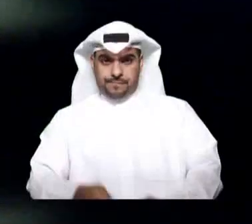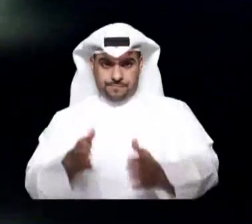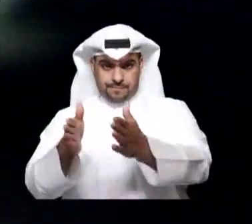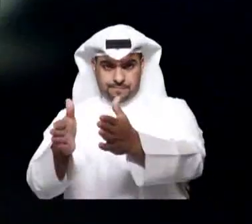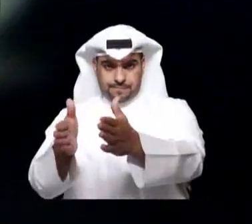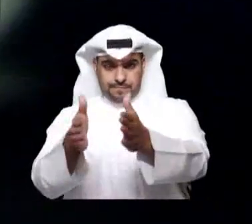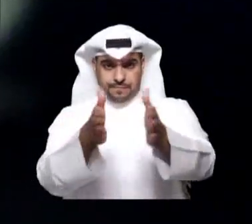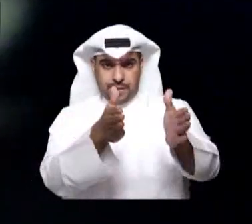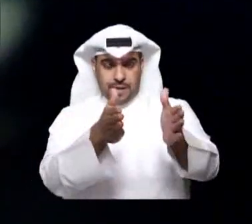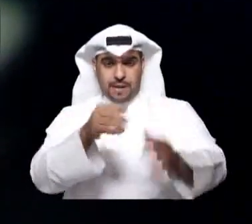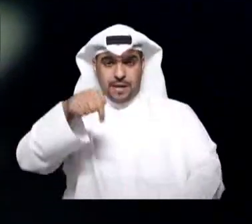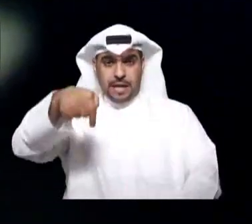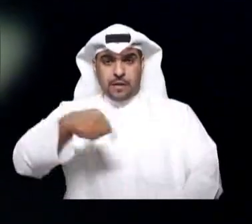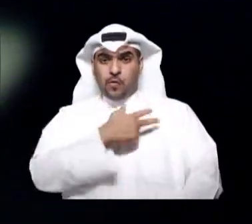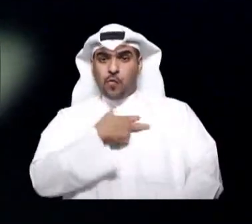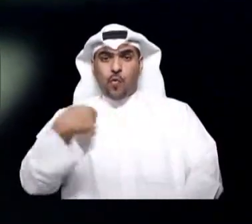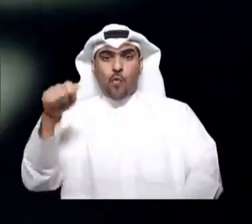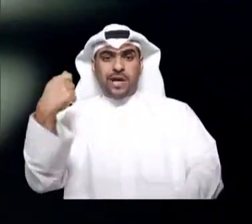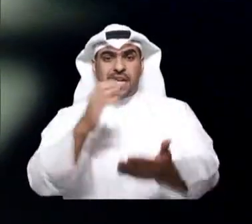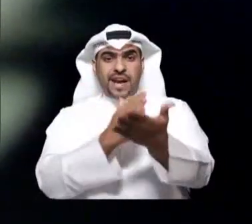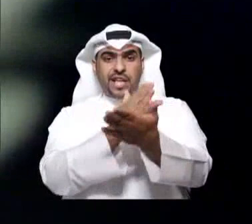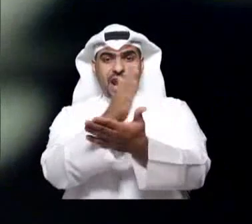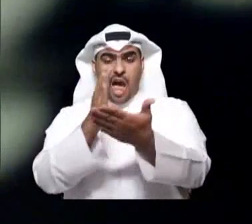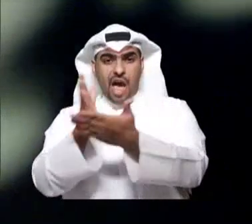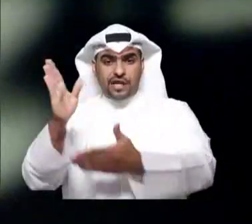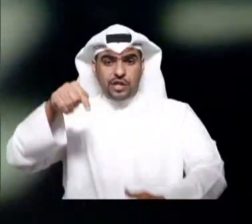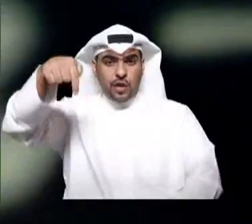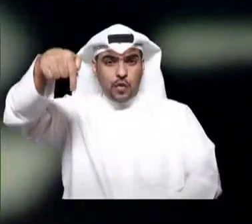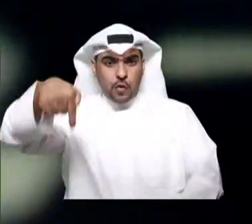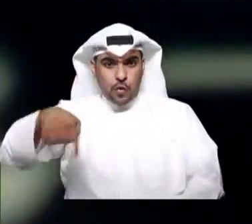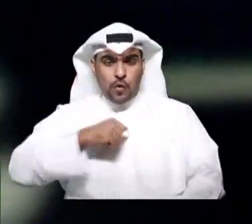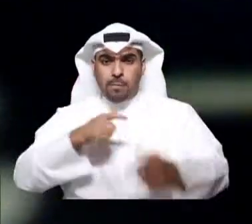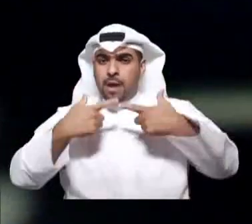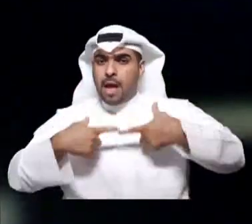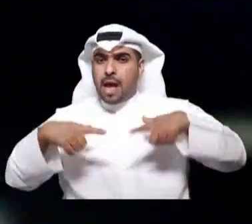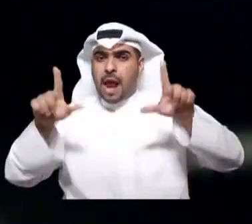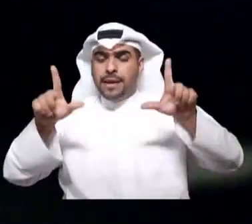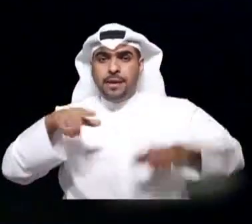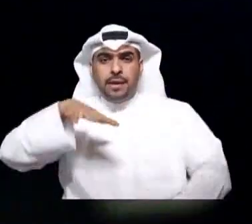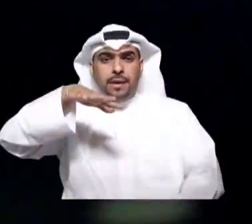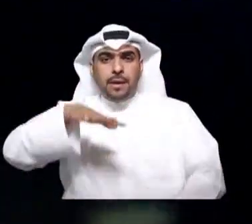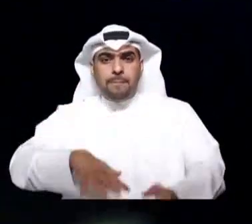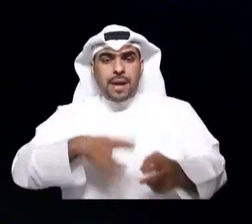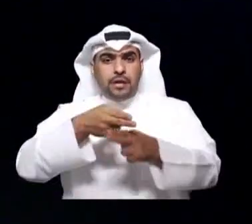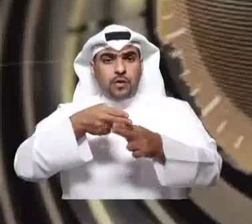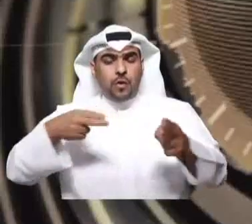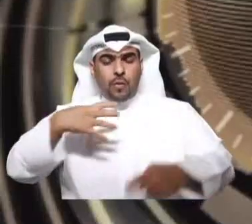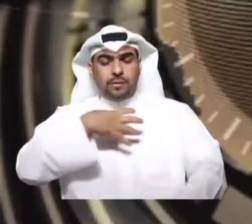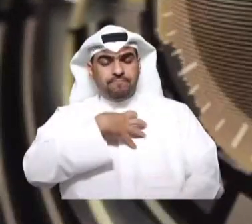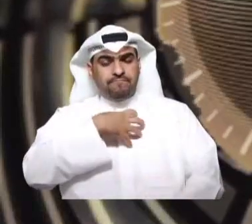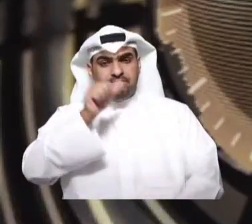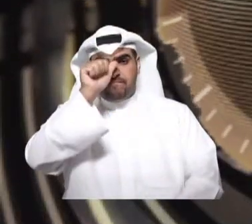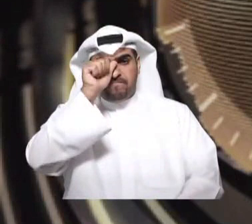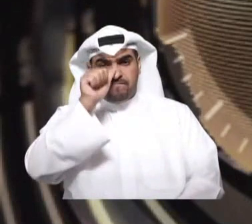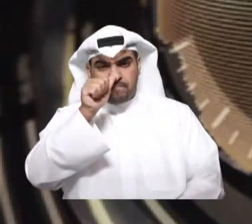أعرب مصدر مسؤول في وزارة الخارجية اليوم عن إدانة واستنكار دولة الكويت الشديدين للهجوم الإرهابي الذي